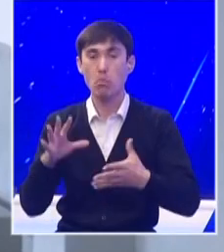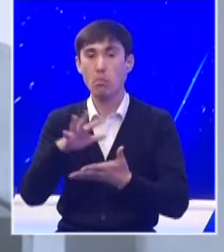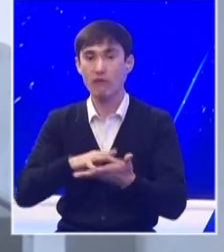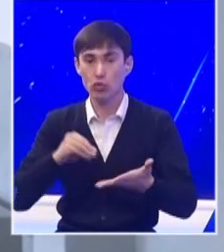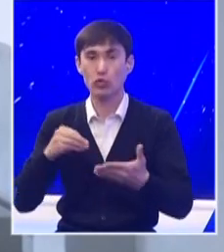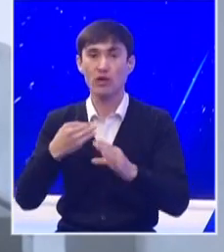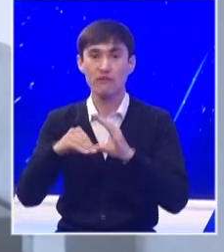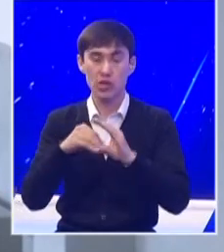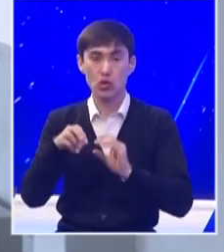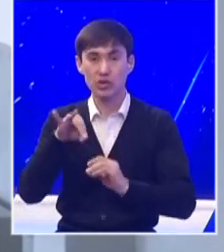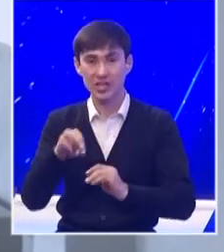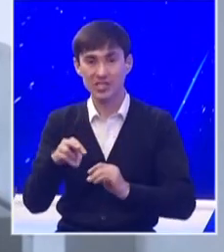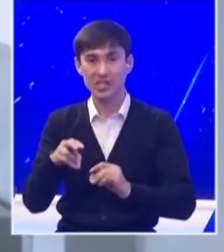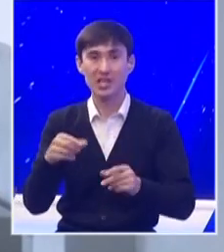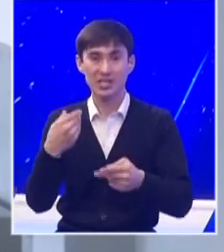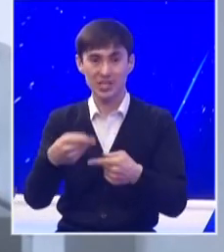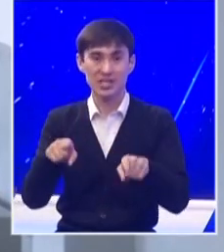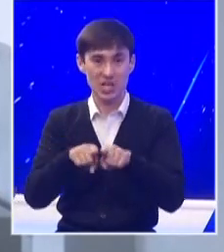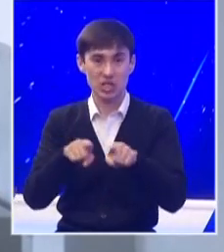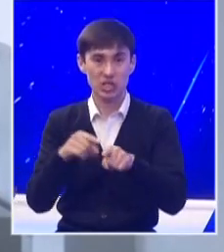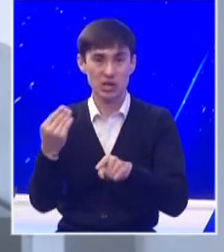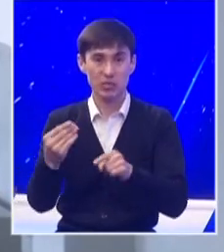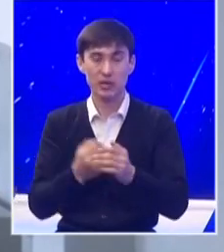повторное видеотестирование на те же самые